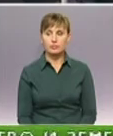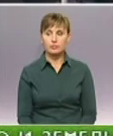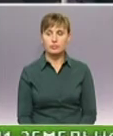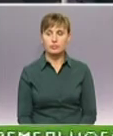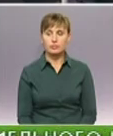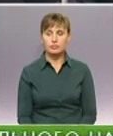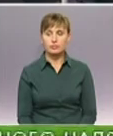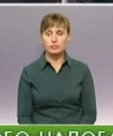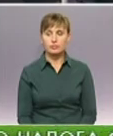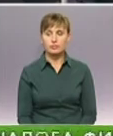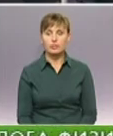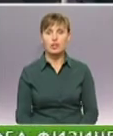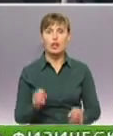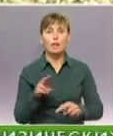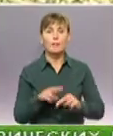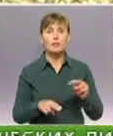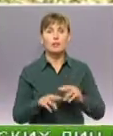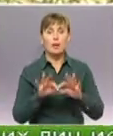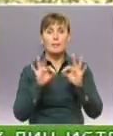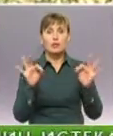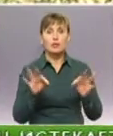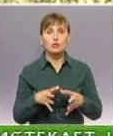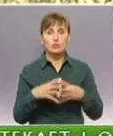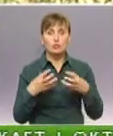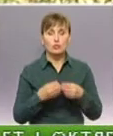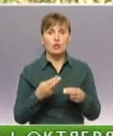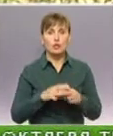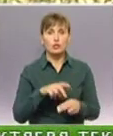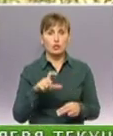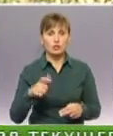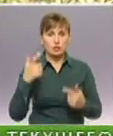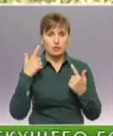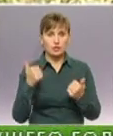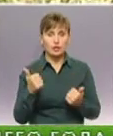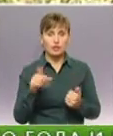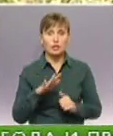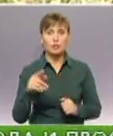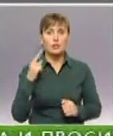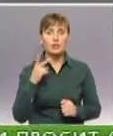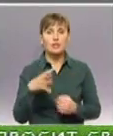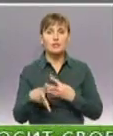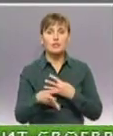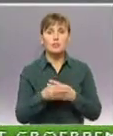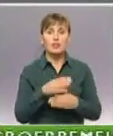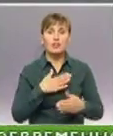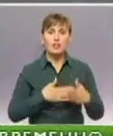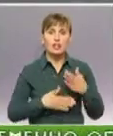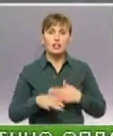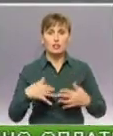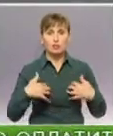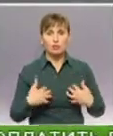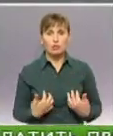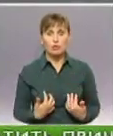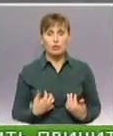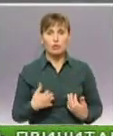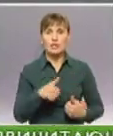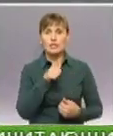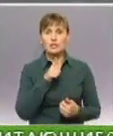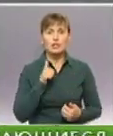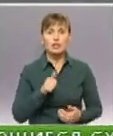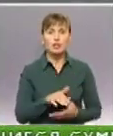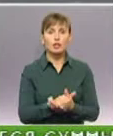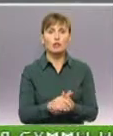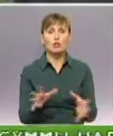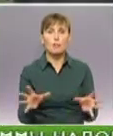Как построить образцовую семью, эти люди знают не понаслышке. Для тех, кто вместе и в радости, и в горе, секрет супружеского